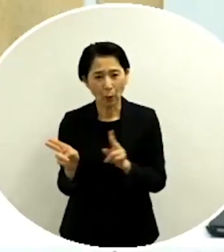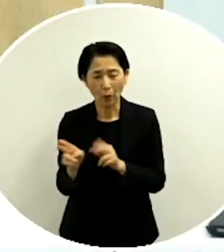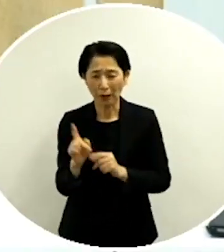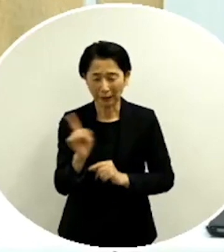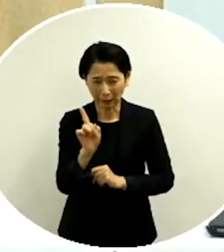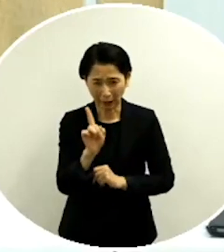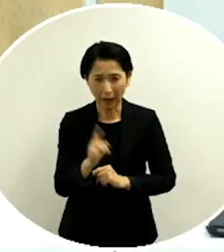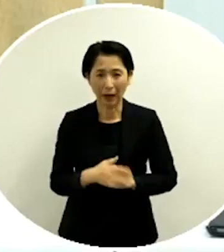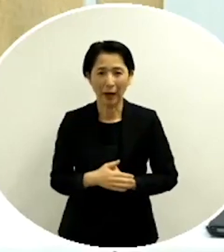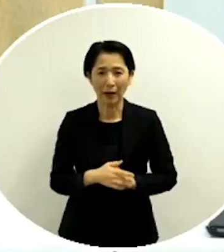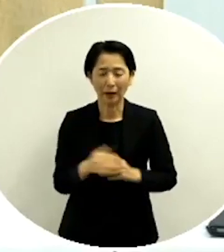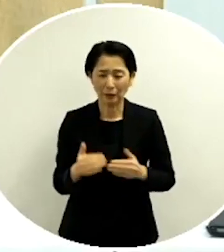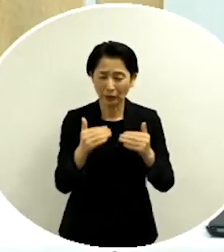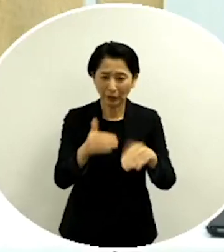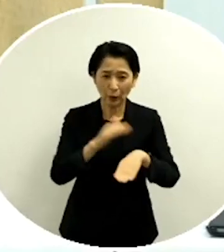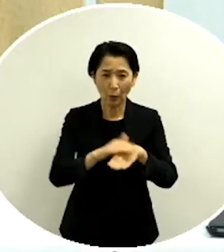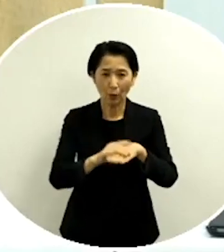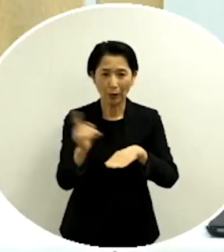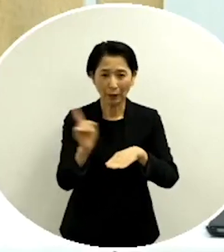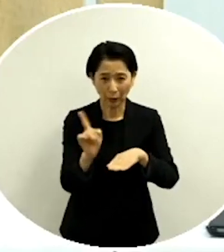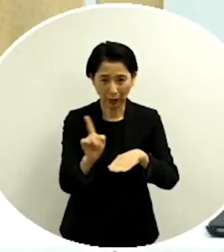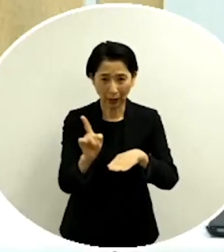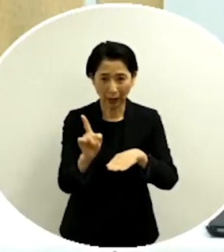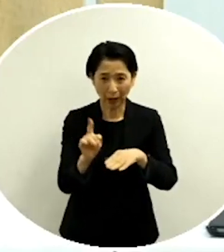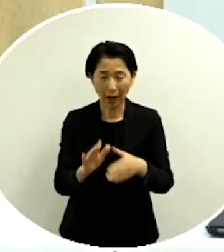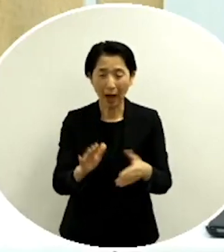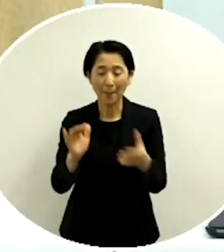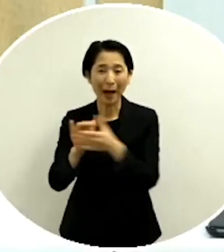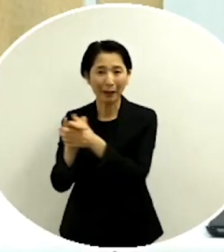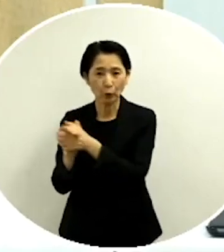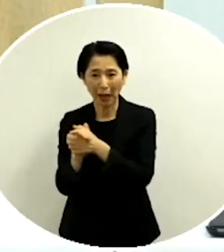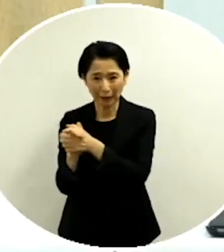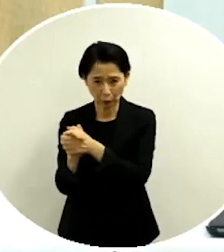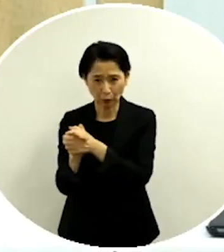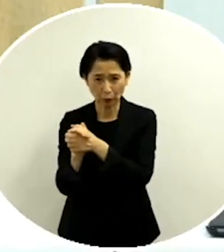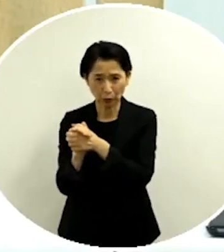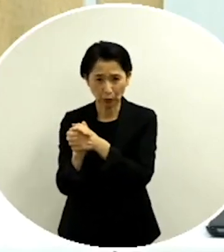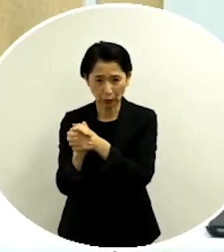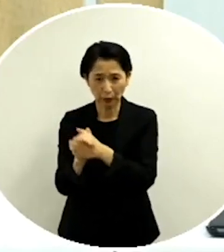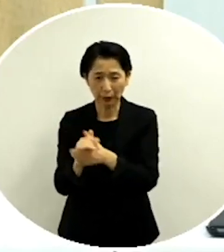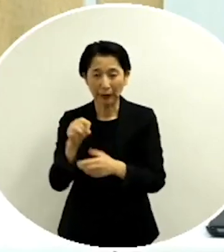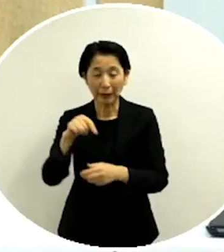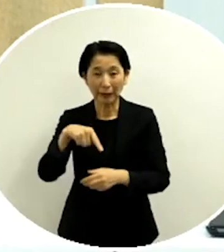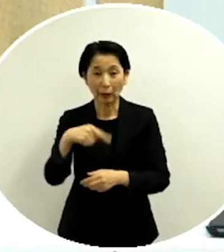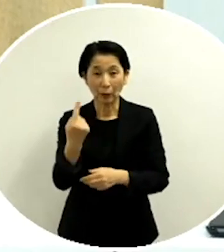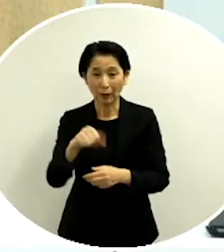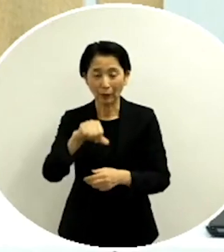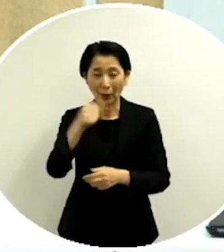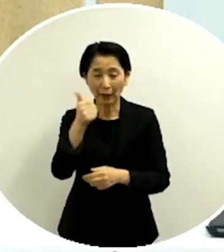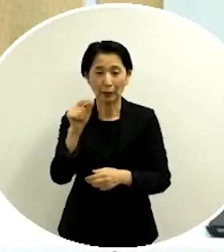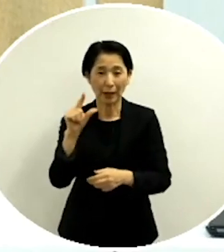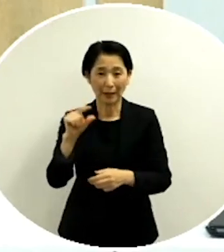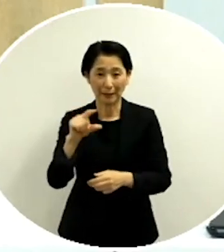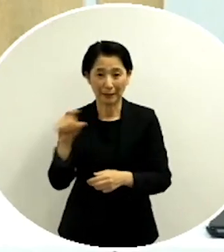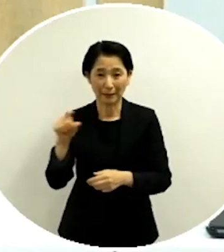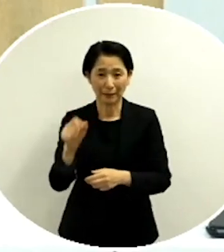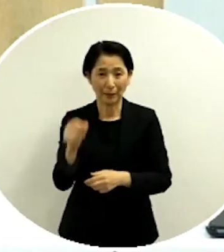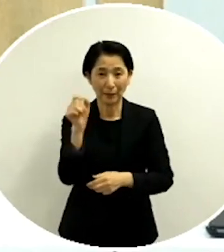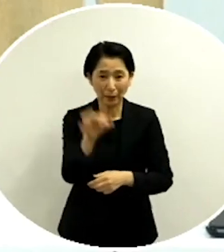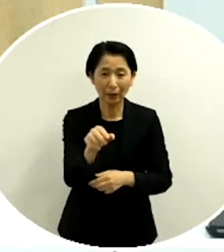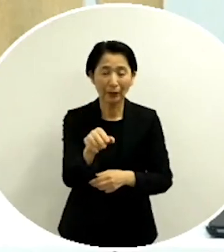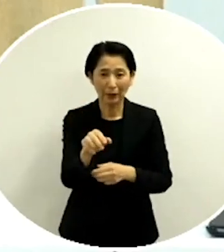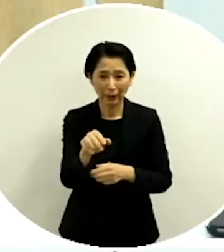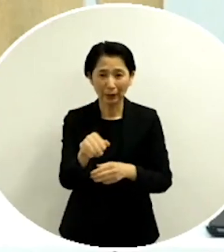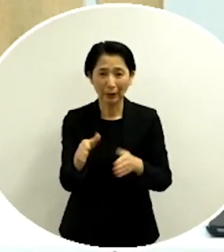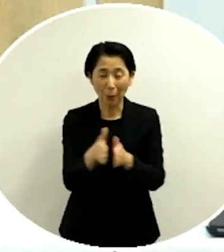ものをどういうふうに位置付けるのかパートナーズというものを本当にワンコインで参加できるということで間口は非常